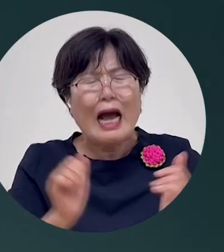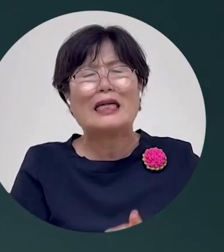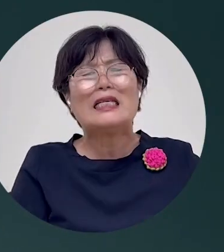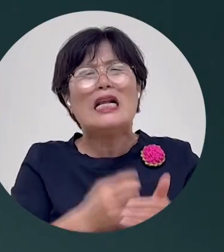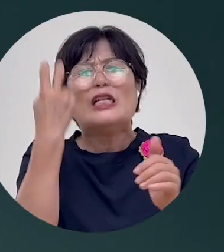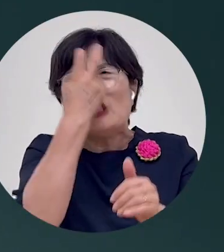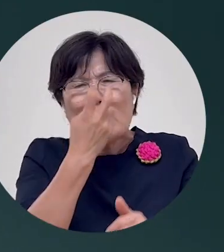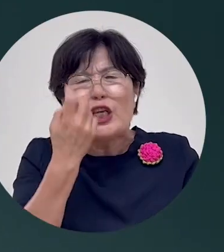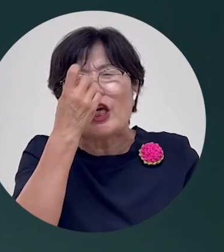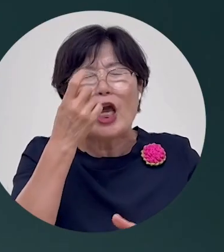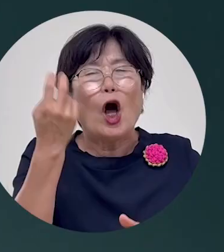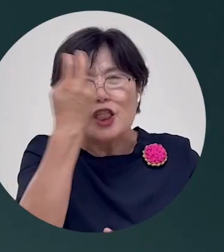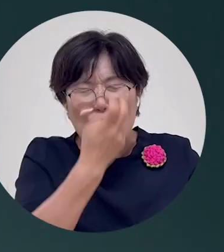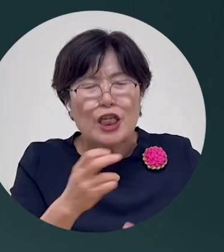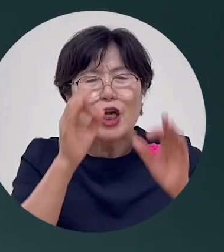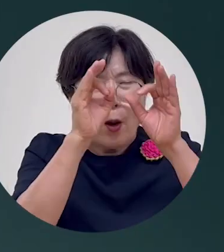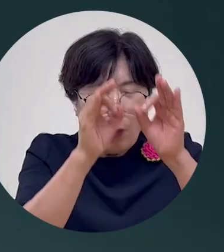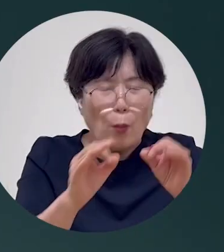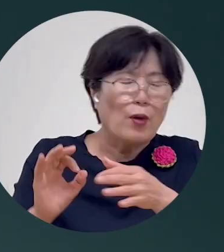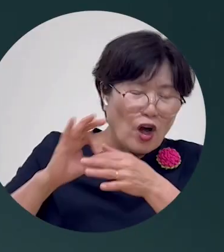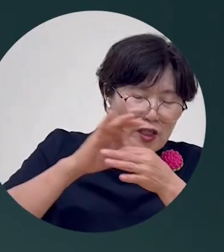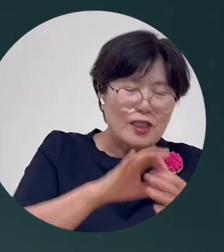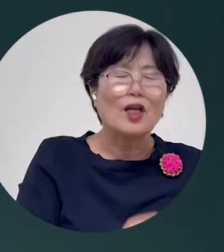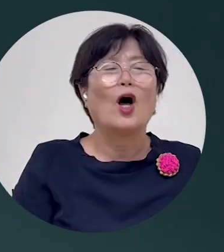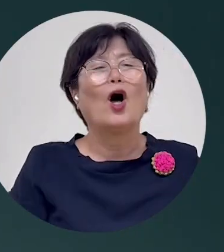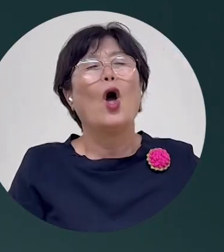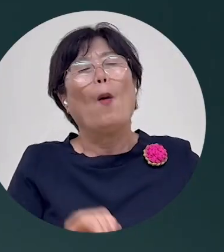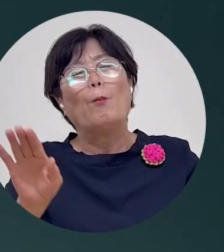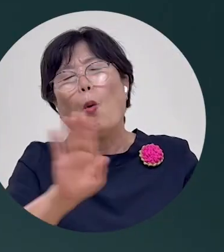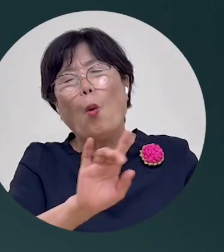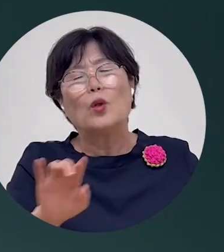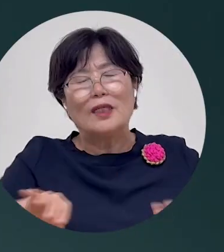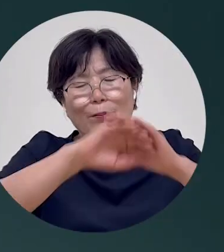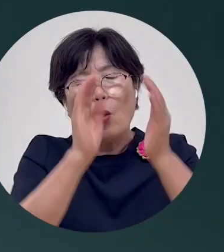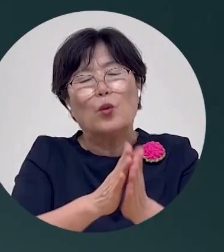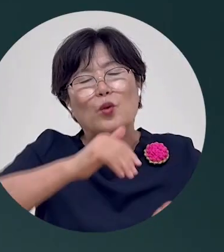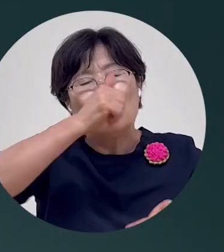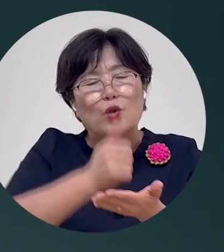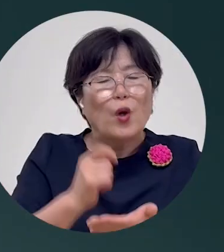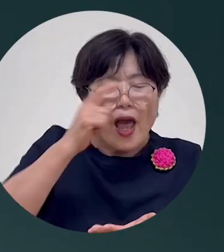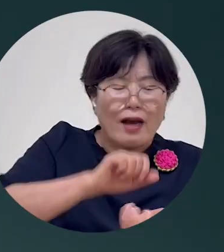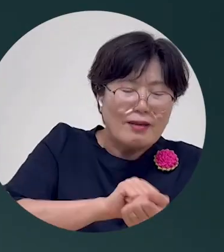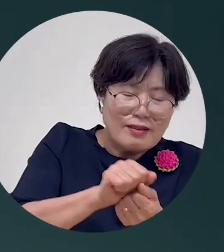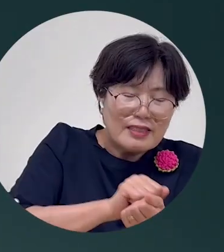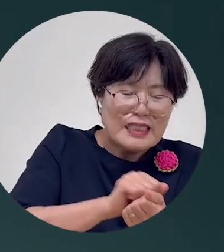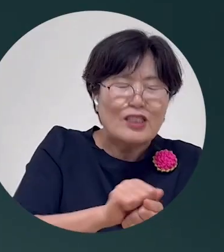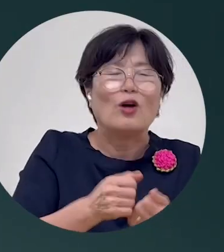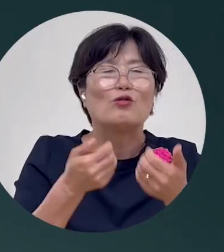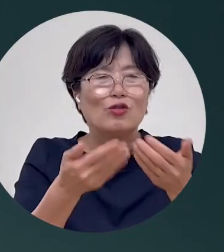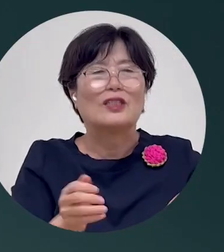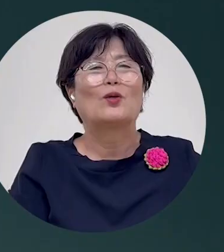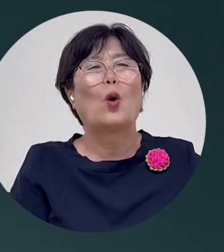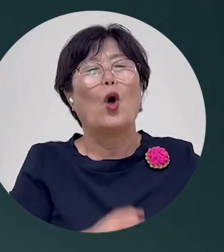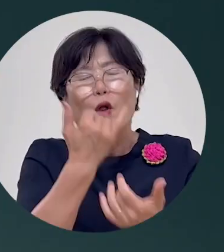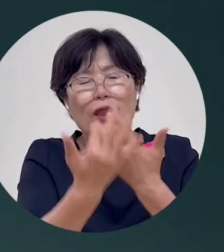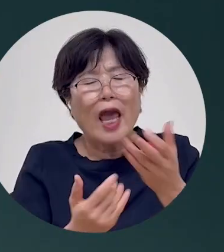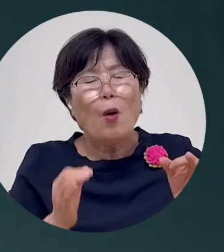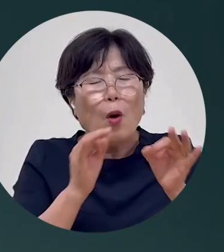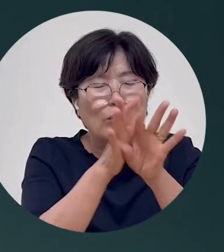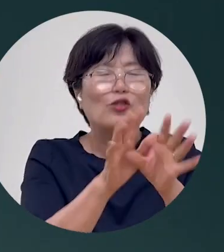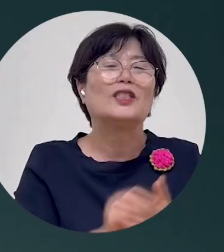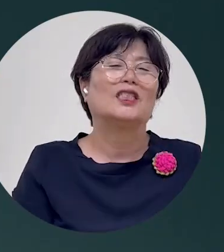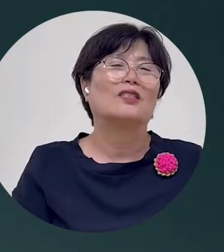태워주시고 든든하게 보호하여 주시는 꺼지지 않는 불꽃. 여러분, 그 불꽃